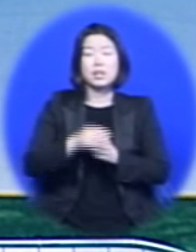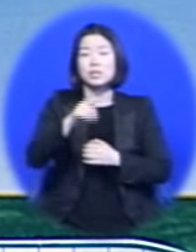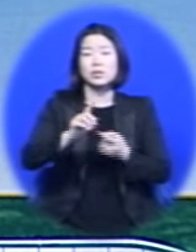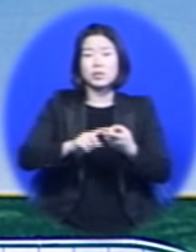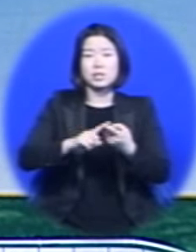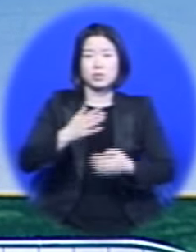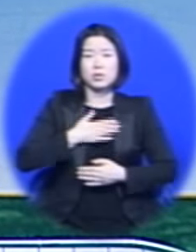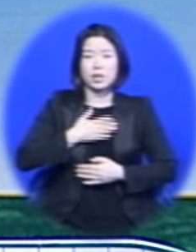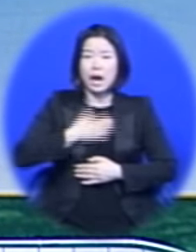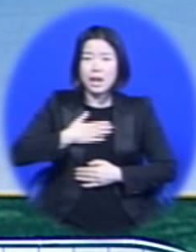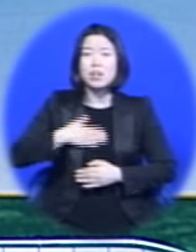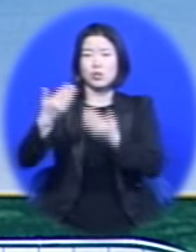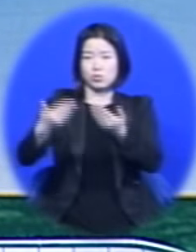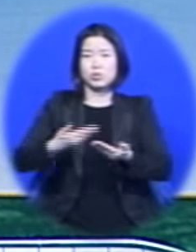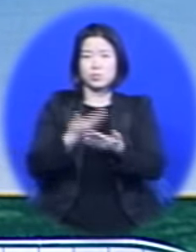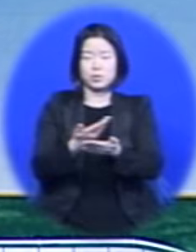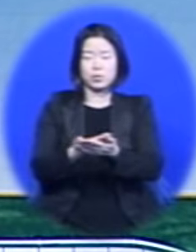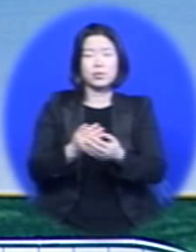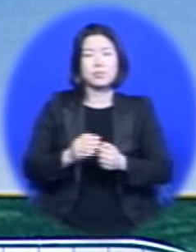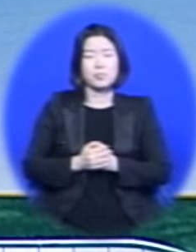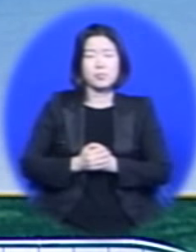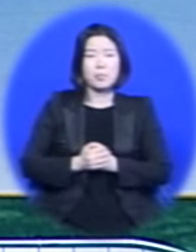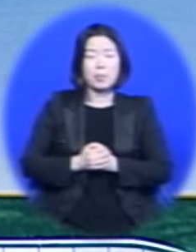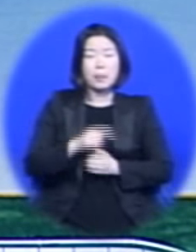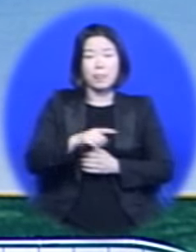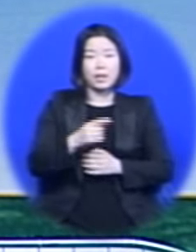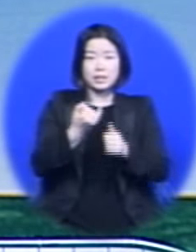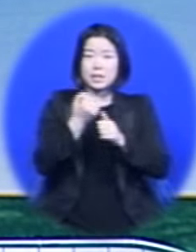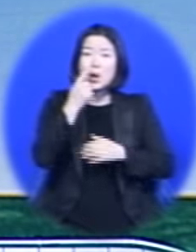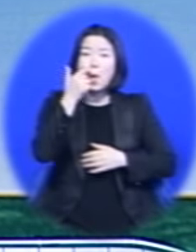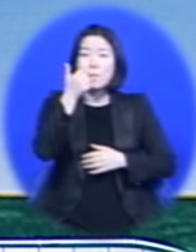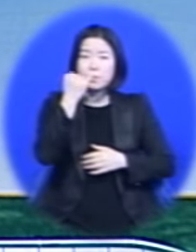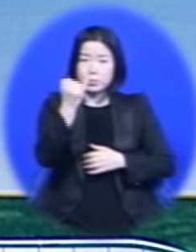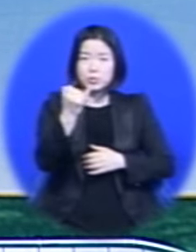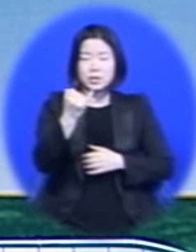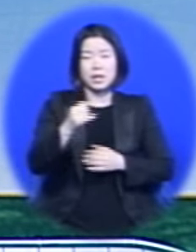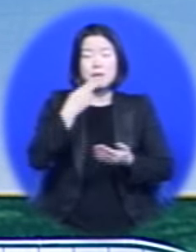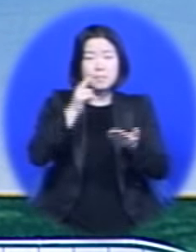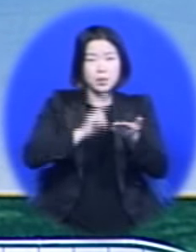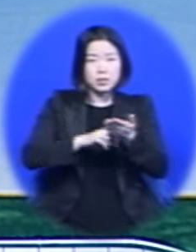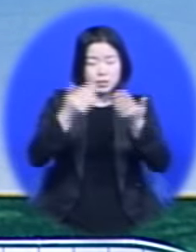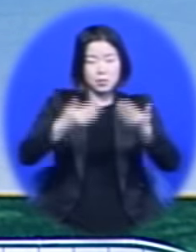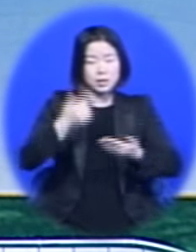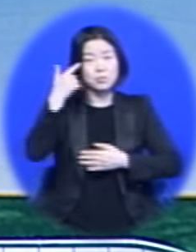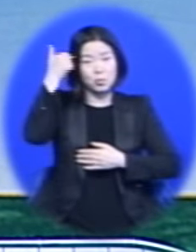그것을 저에게 좀 알려주십시오. 그 부인의 편지를 받은 목사님은 너무너무